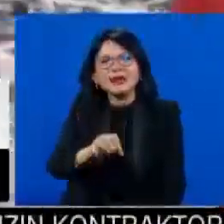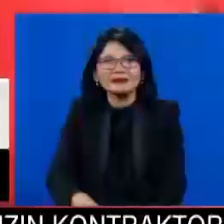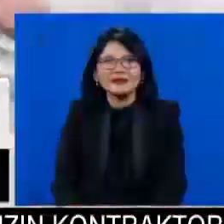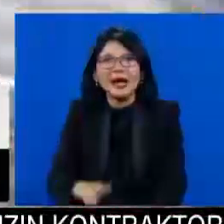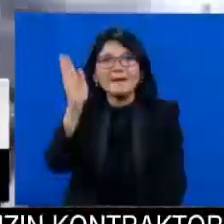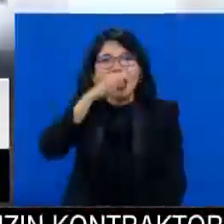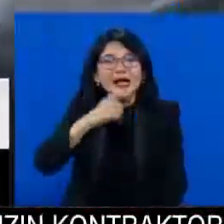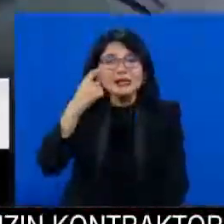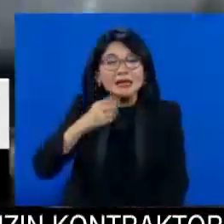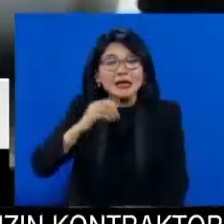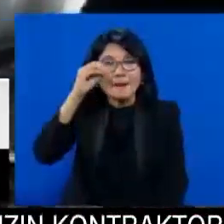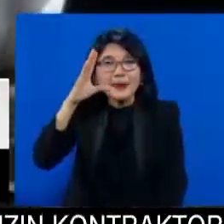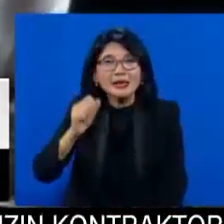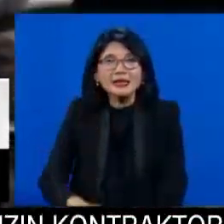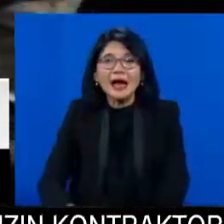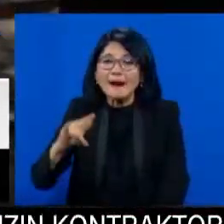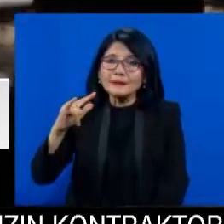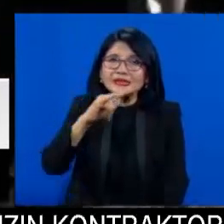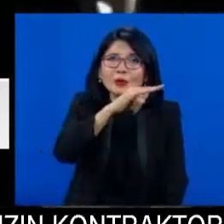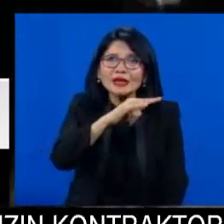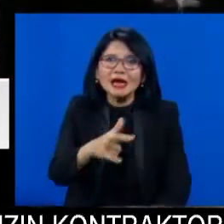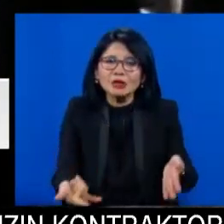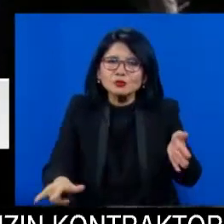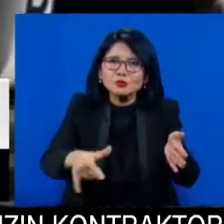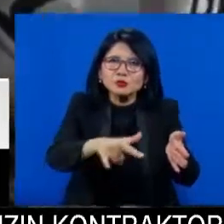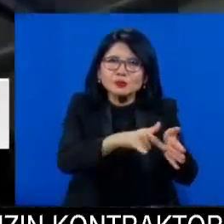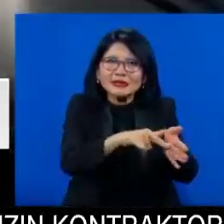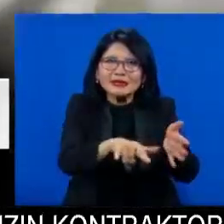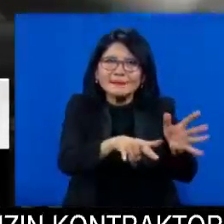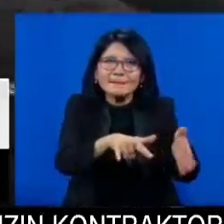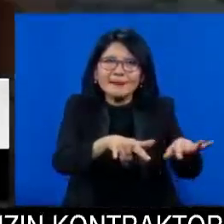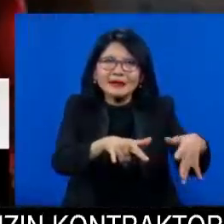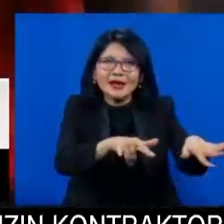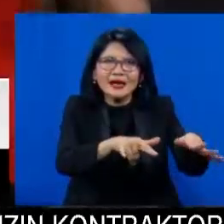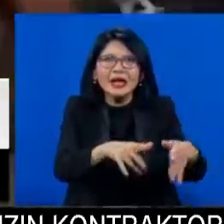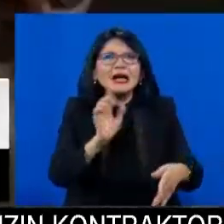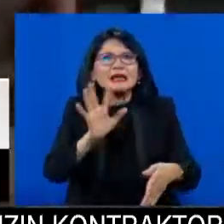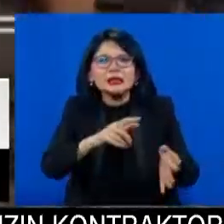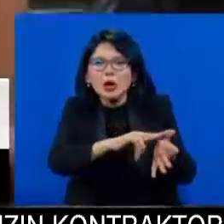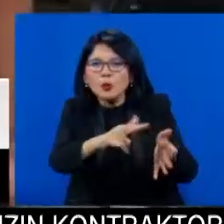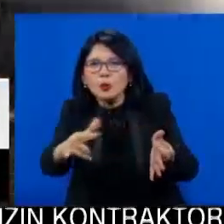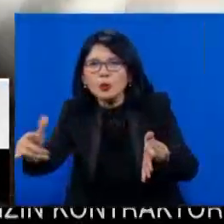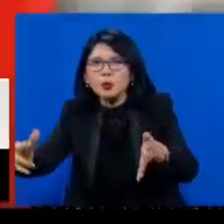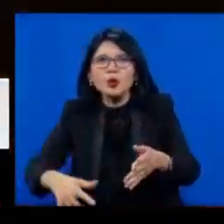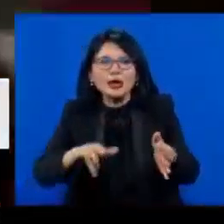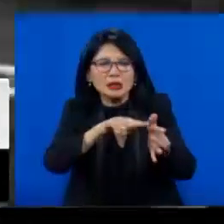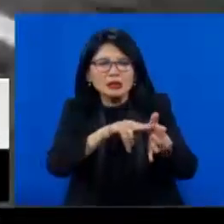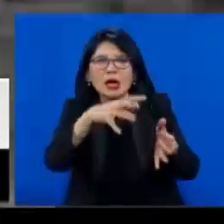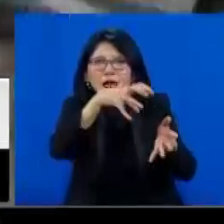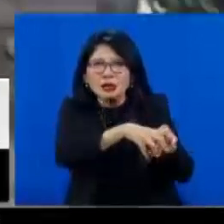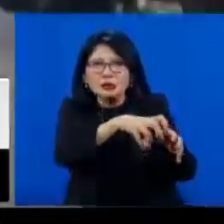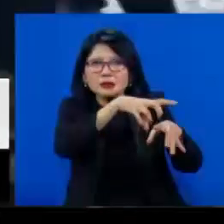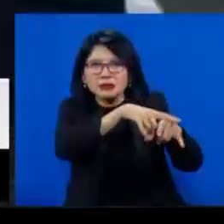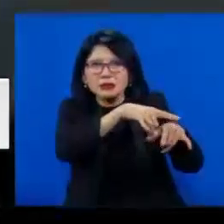Selasa pagi, pesawat latih jenis Cessna ini masih berada di kawasan Pantai Ngagelan. Agar tidak terbawa ombak pantai, pesawat ini sebelumnya dievakuasi